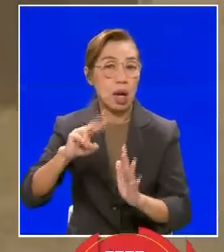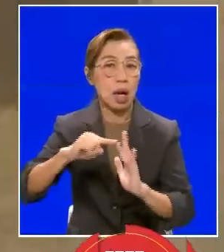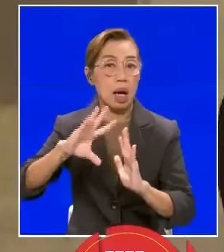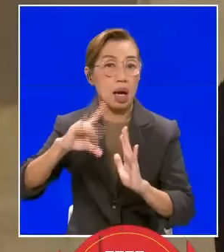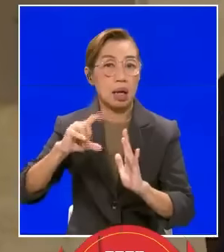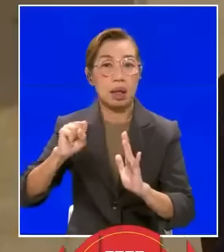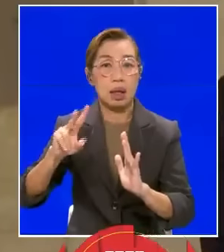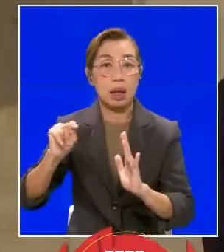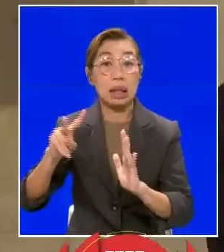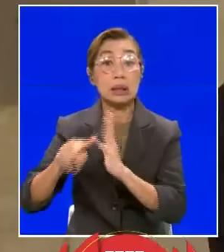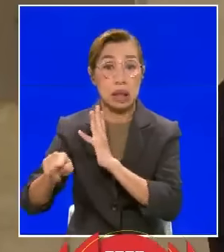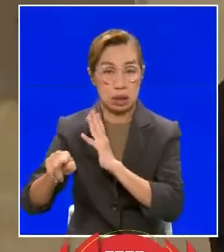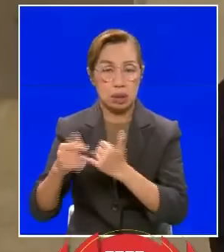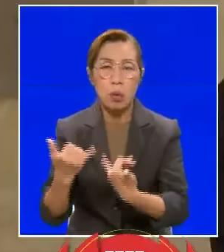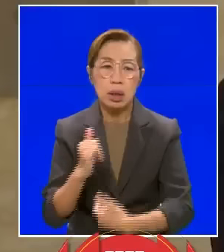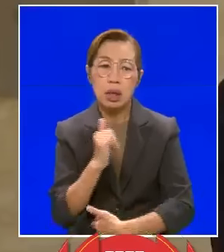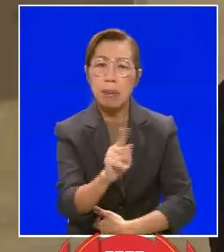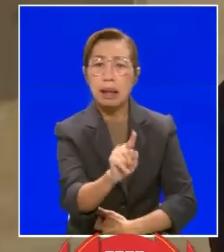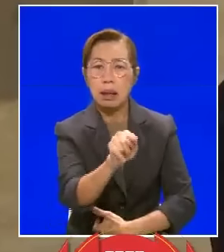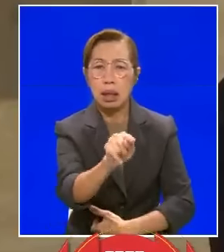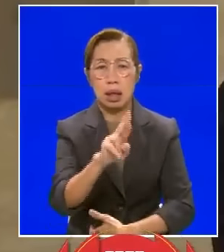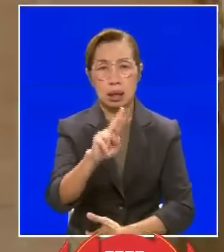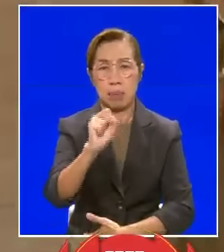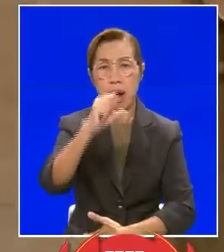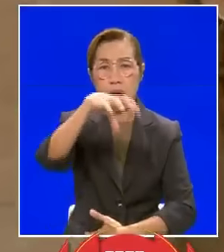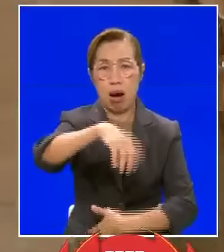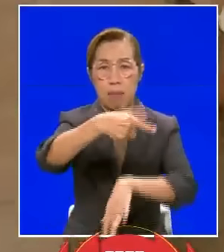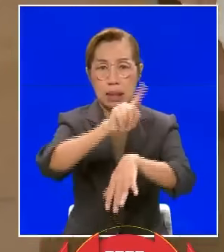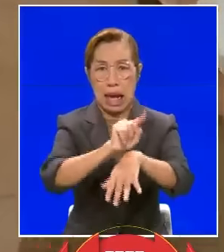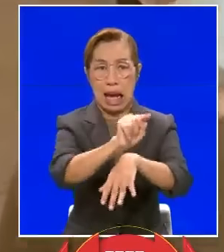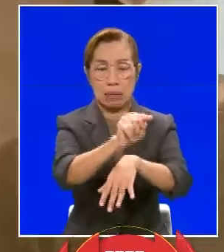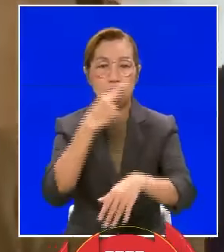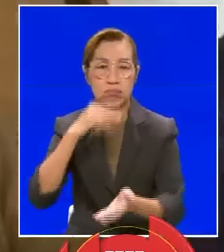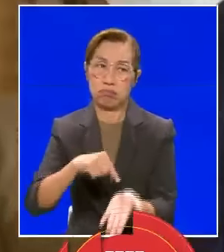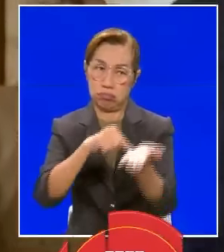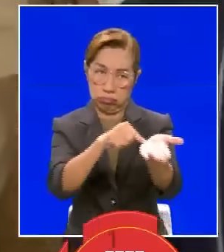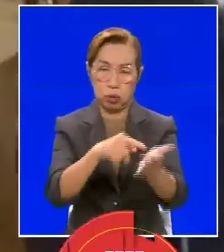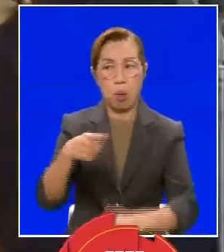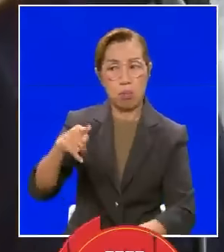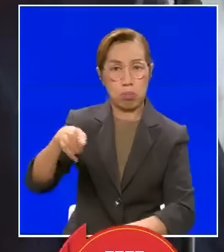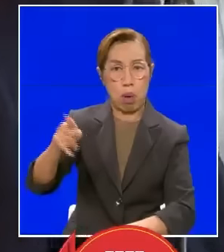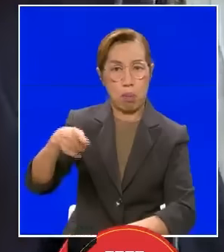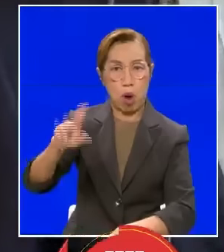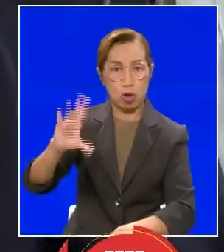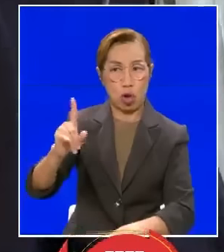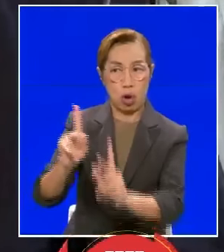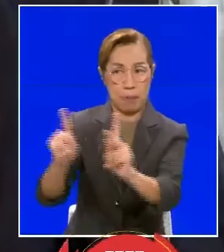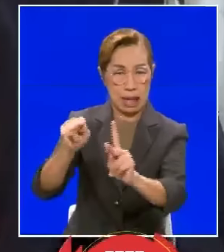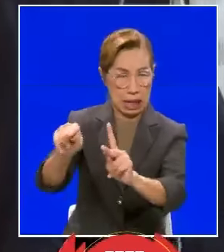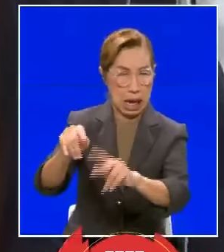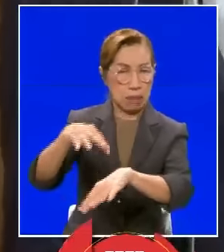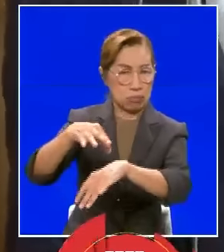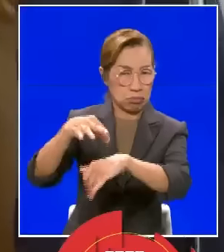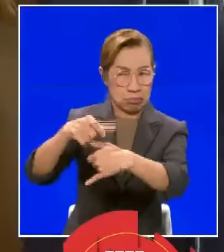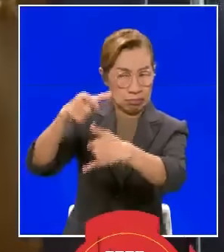สือถึงประธานรัฐสภาเพื่อถอดถอนปปช.โดยอาจารย์วันนอเนี่ยนะคะประธานสภาก็มอบหมายให้คุณคัมภีร์ดิษฐ